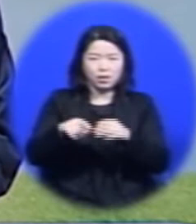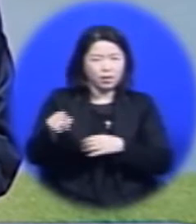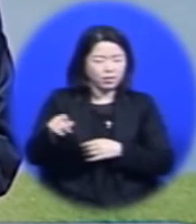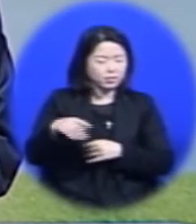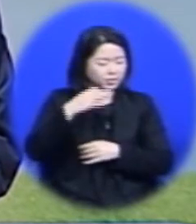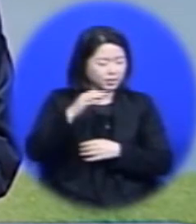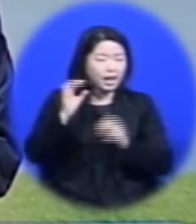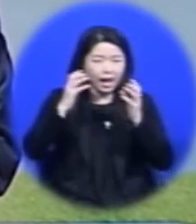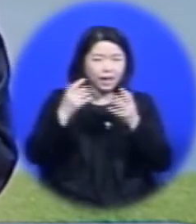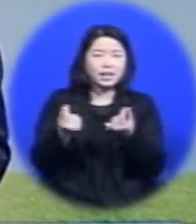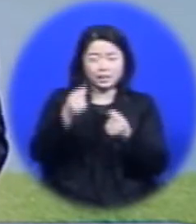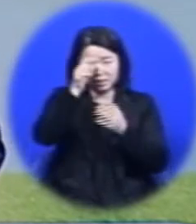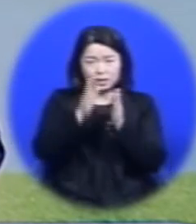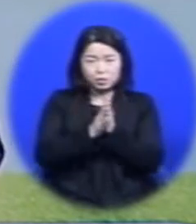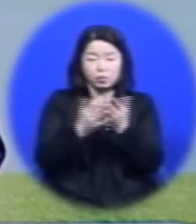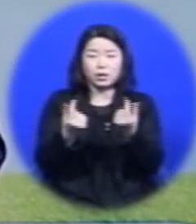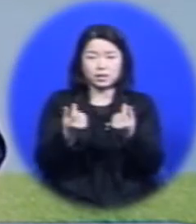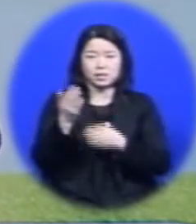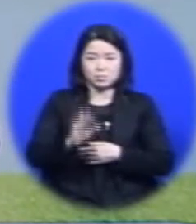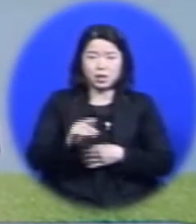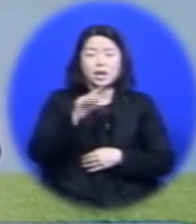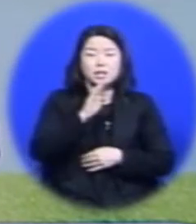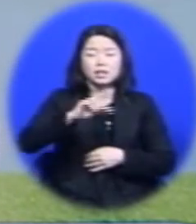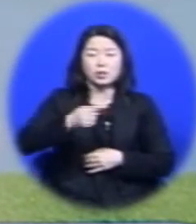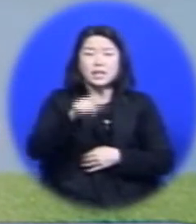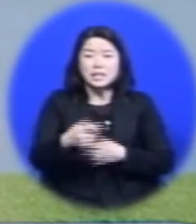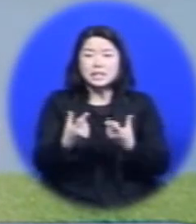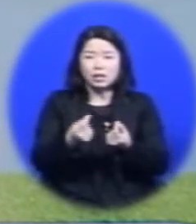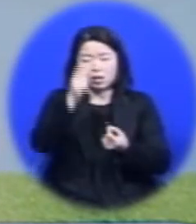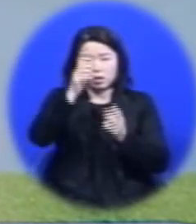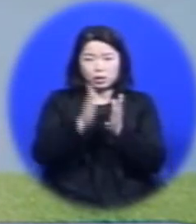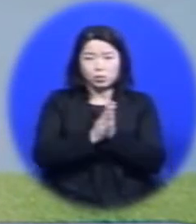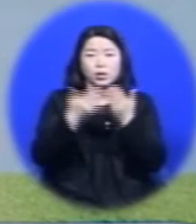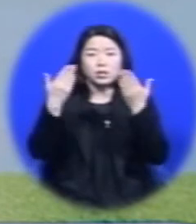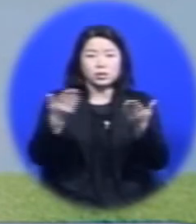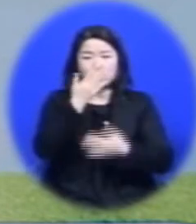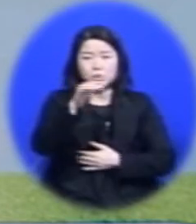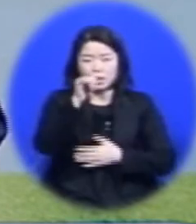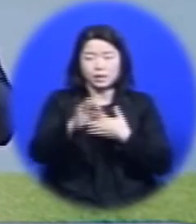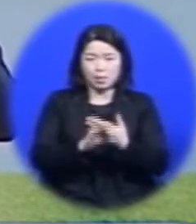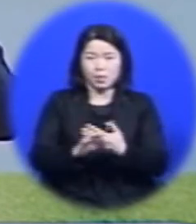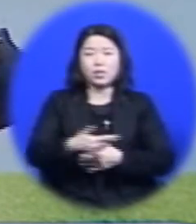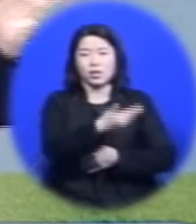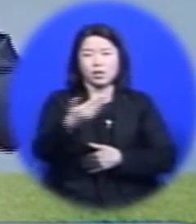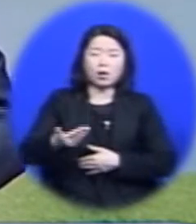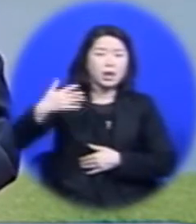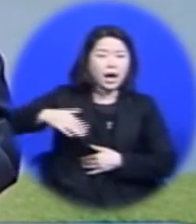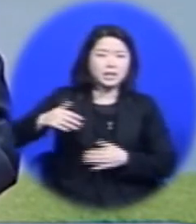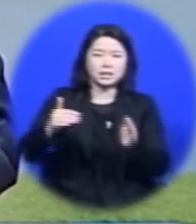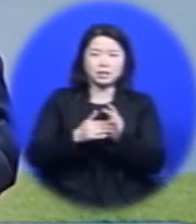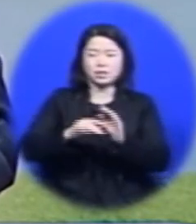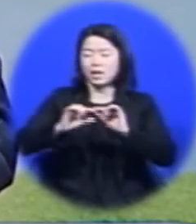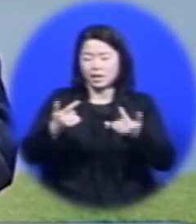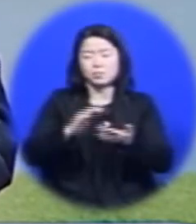이기도 하지만 그래도 이런 기도라도 나오고 있다면 여러분 아직 끝이 는 아닌